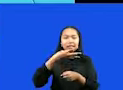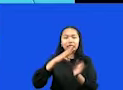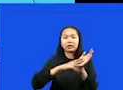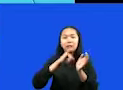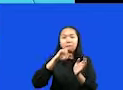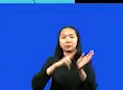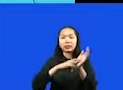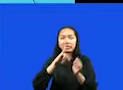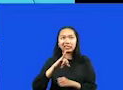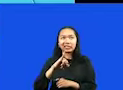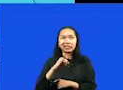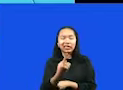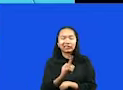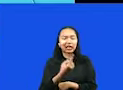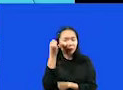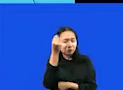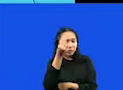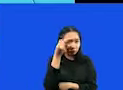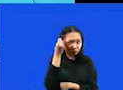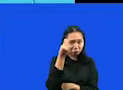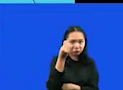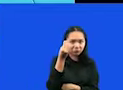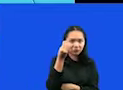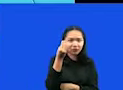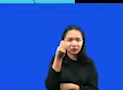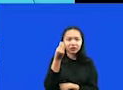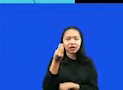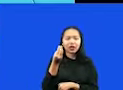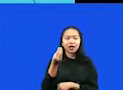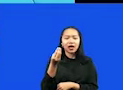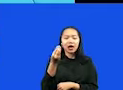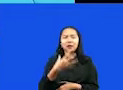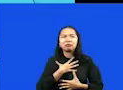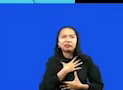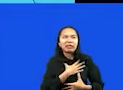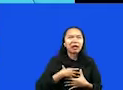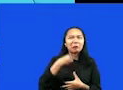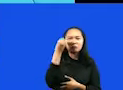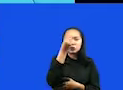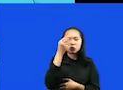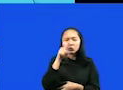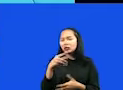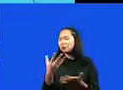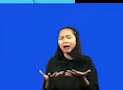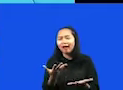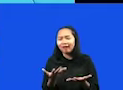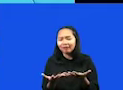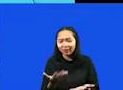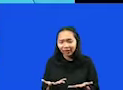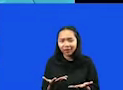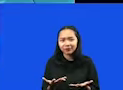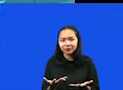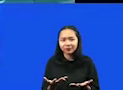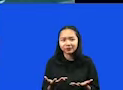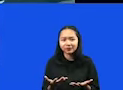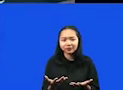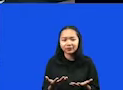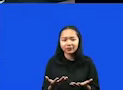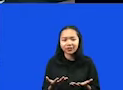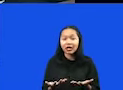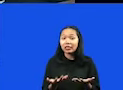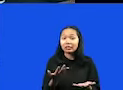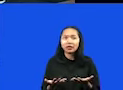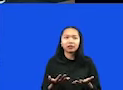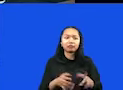enggak ada ide kalau anak zaman sekarang Burn Out Aduh bingung banget nih mau ngapain eh mau dibikin naskah apa